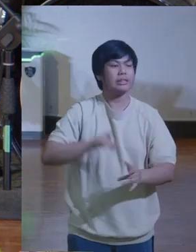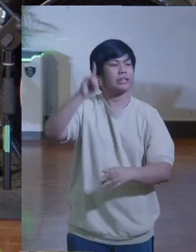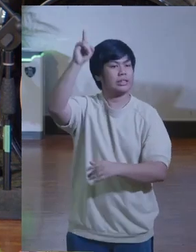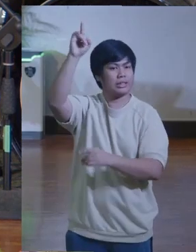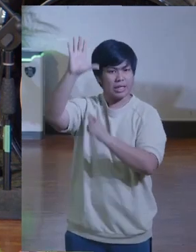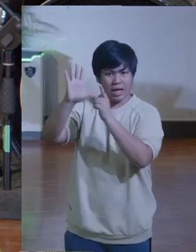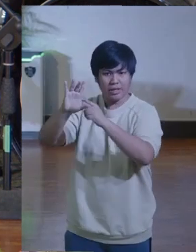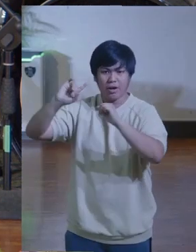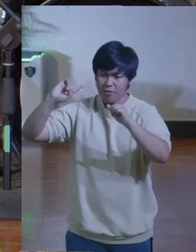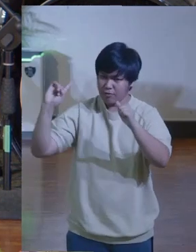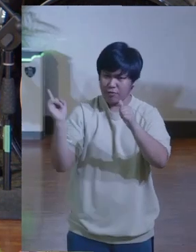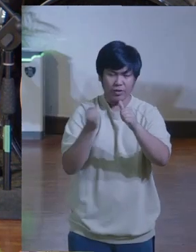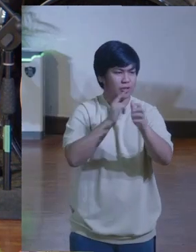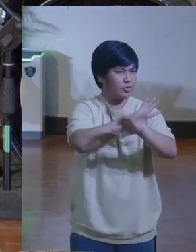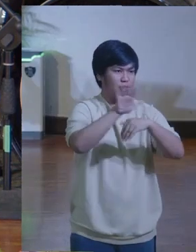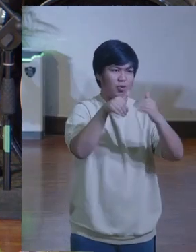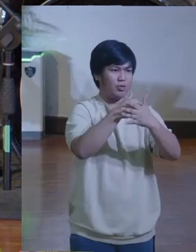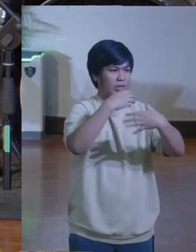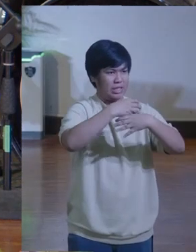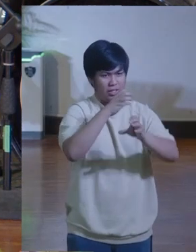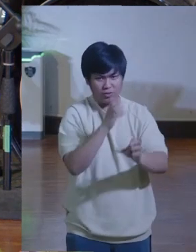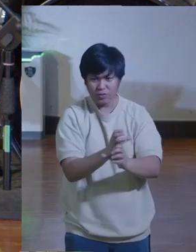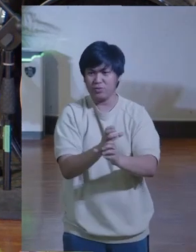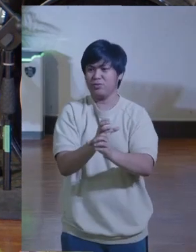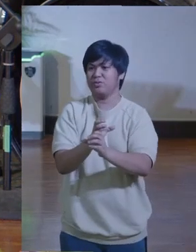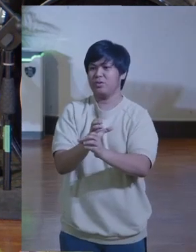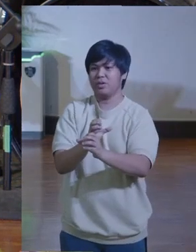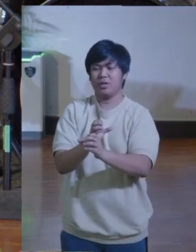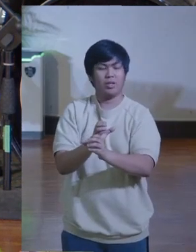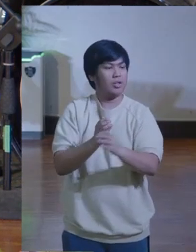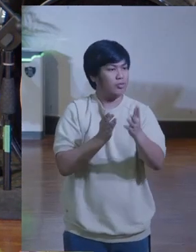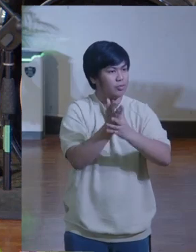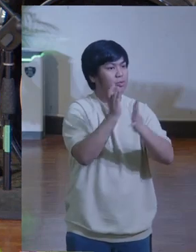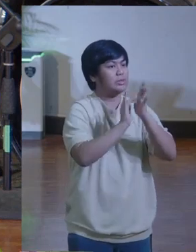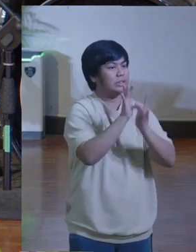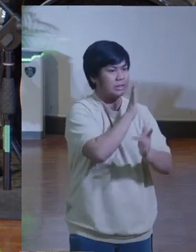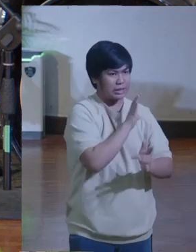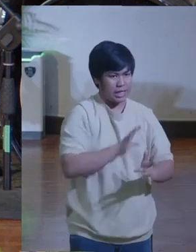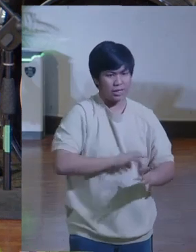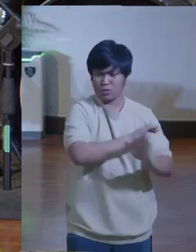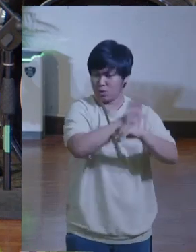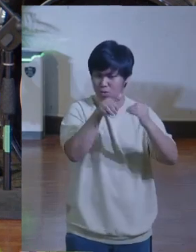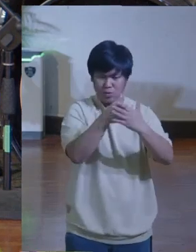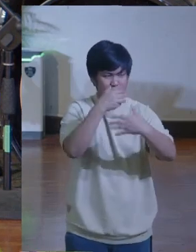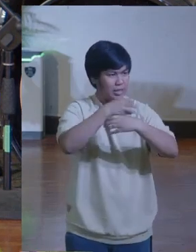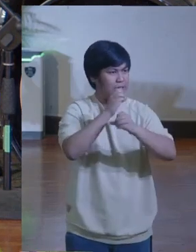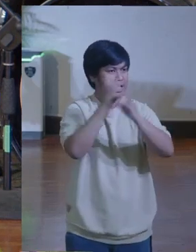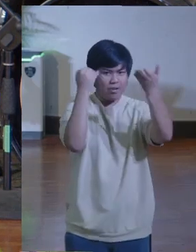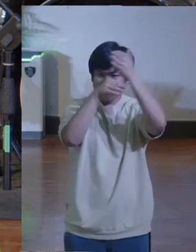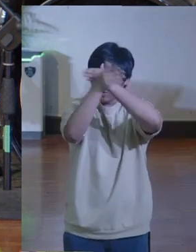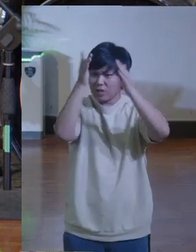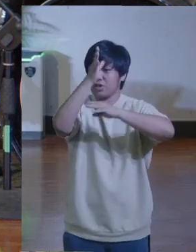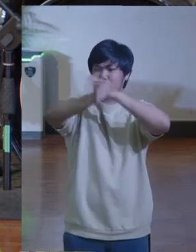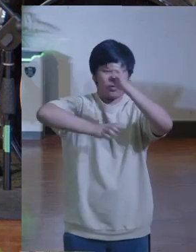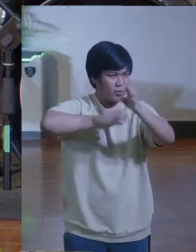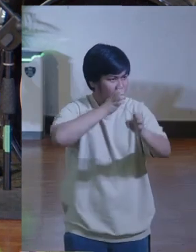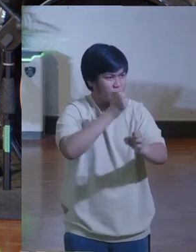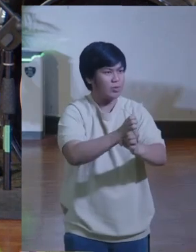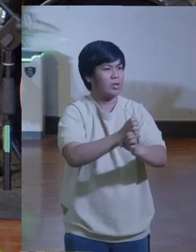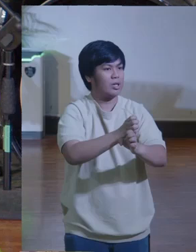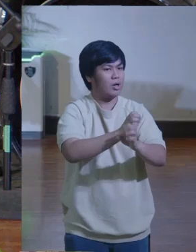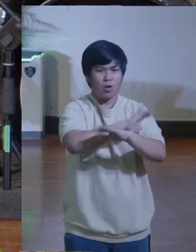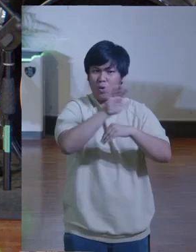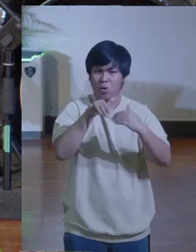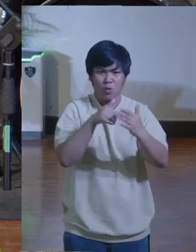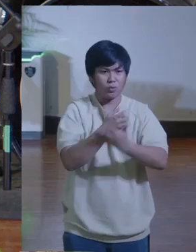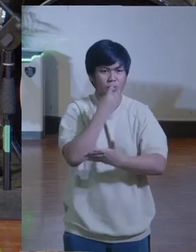the firstborn of all creation. For by Him all things were created in heaven and on earth, visible